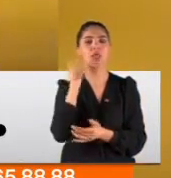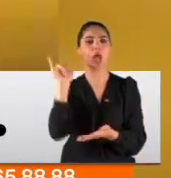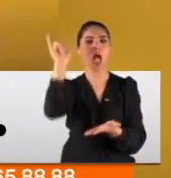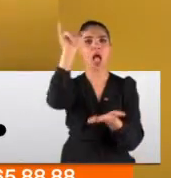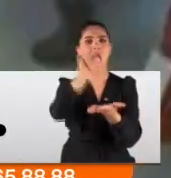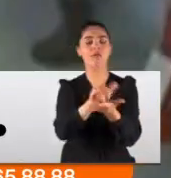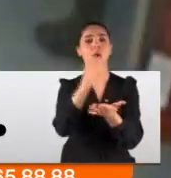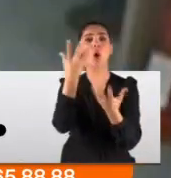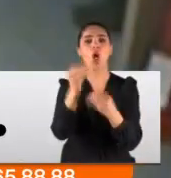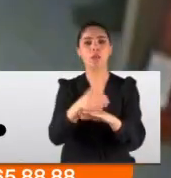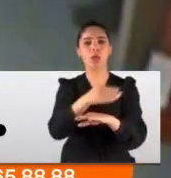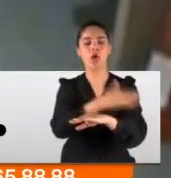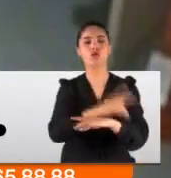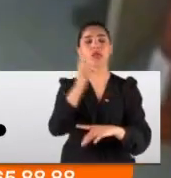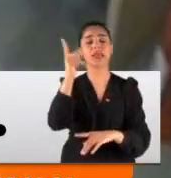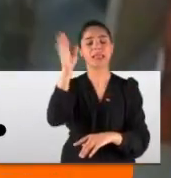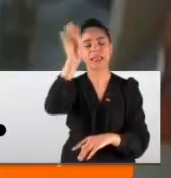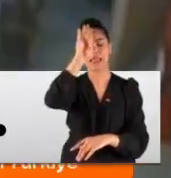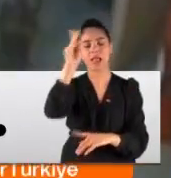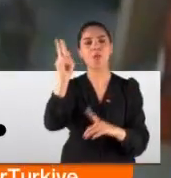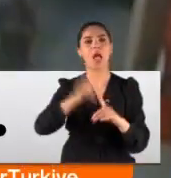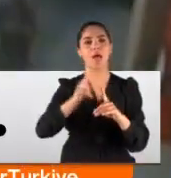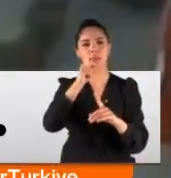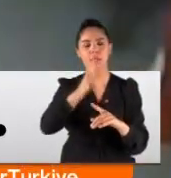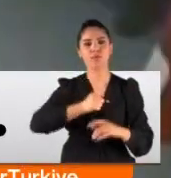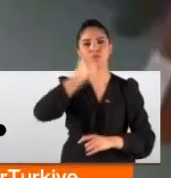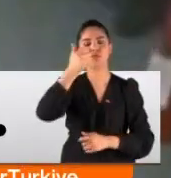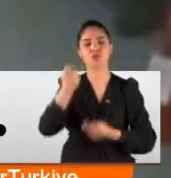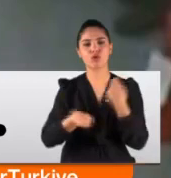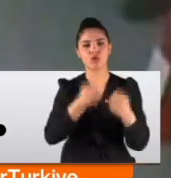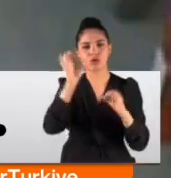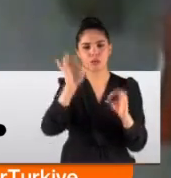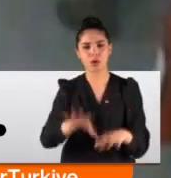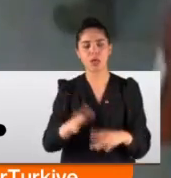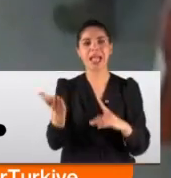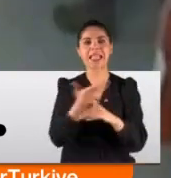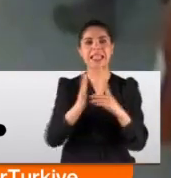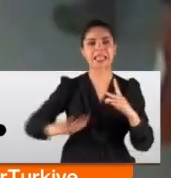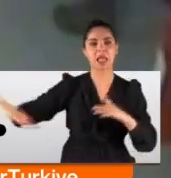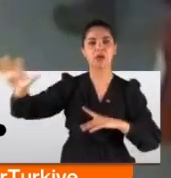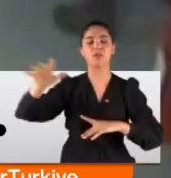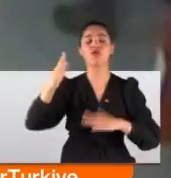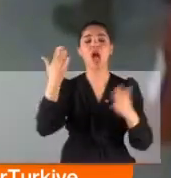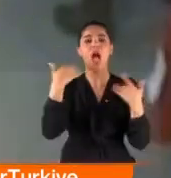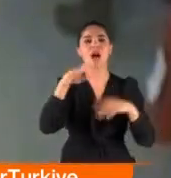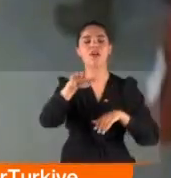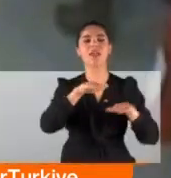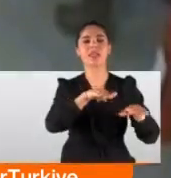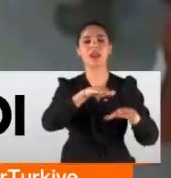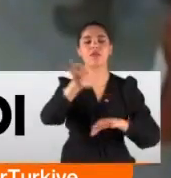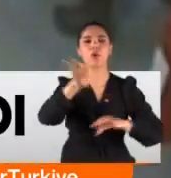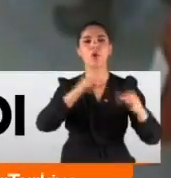Havalimanı'na inmeden İstanbul Emniyet Müdürlüğü harekete geçti ve darbecilerin ele geçirdiği hava trafik kontrol kulesine